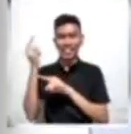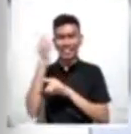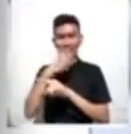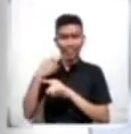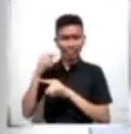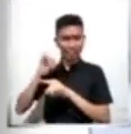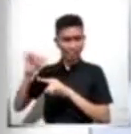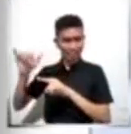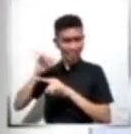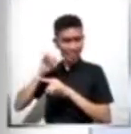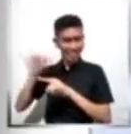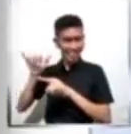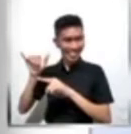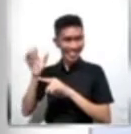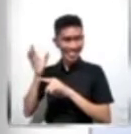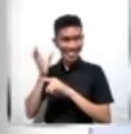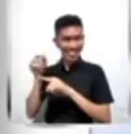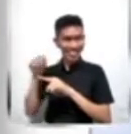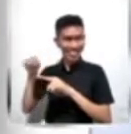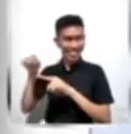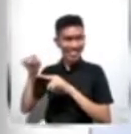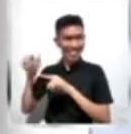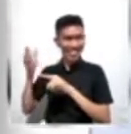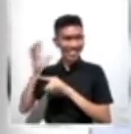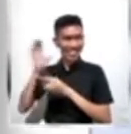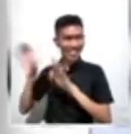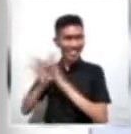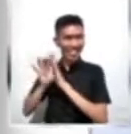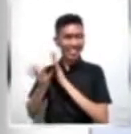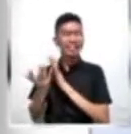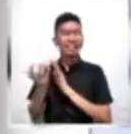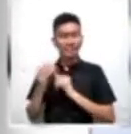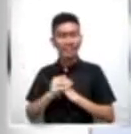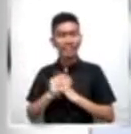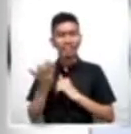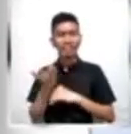Oscar Oeda, nakatutok, 24 oras.